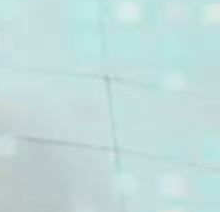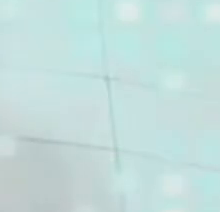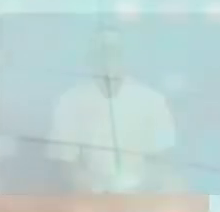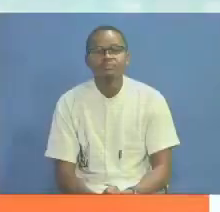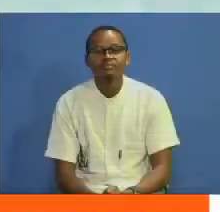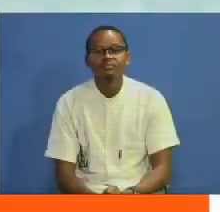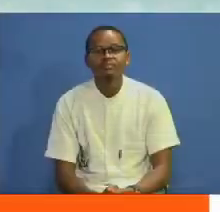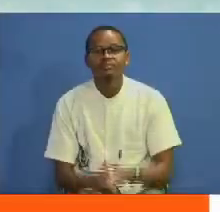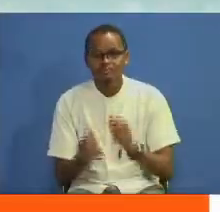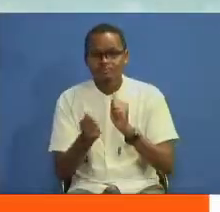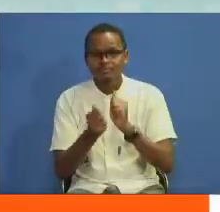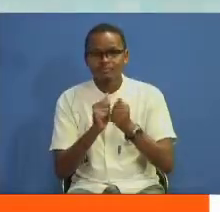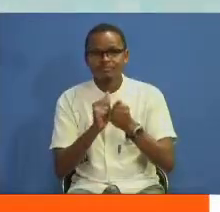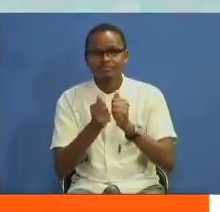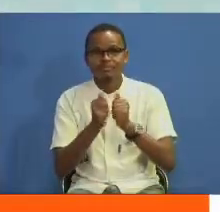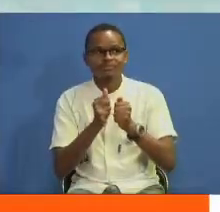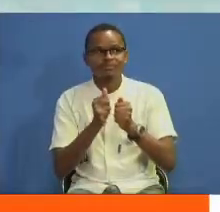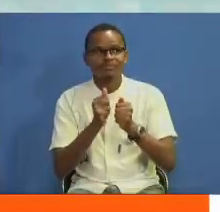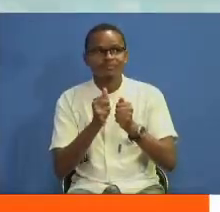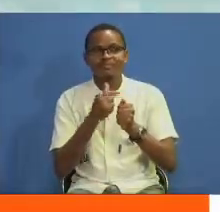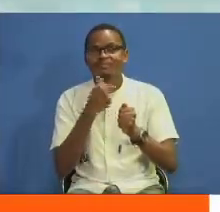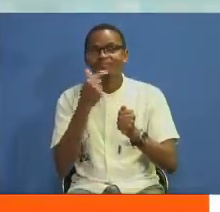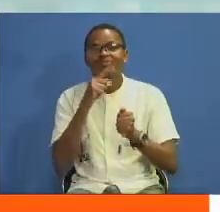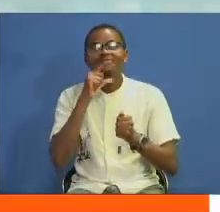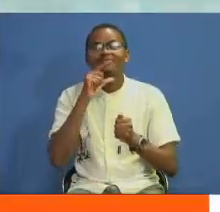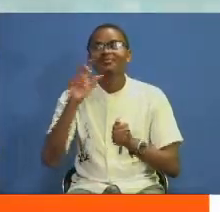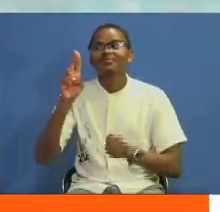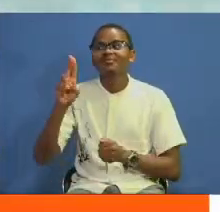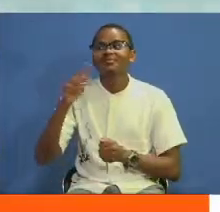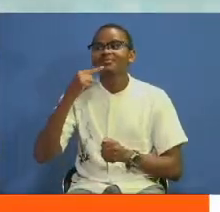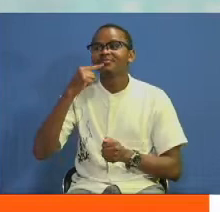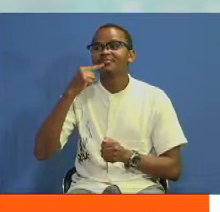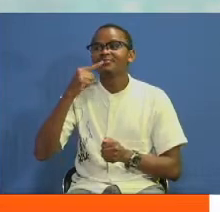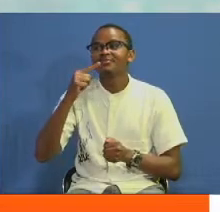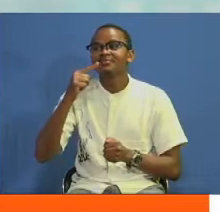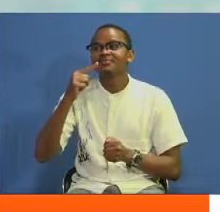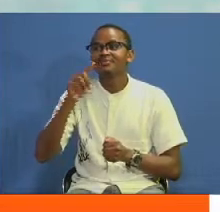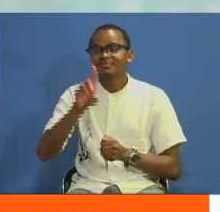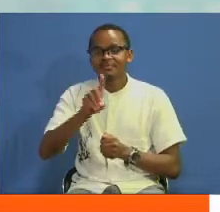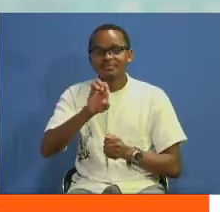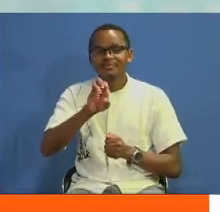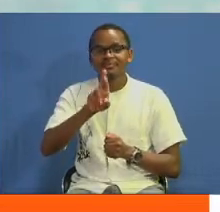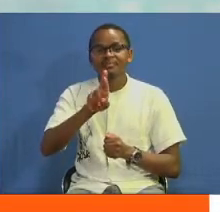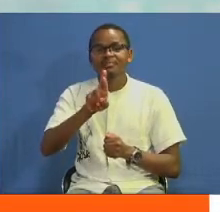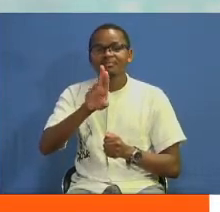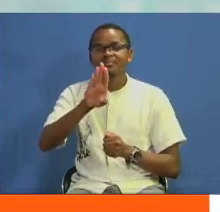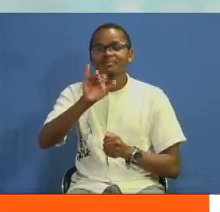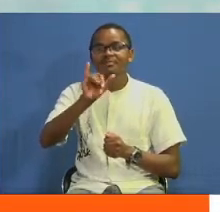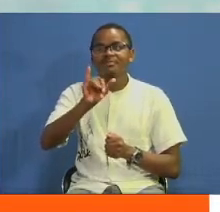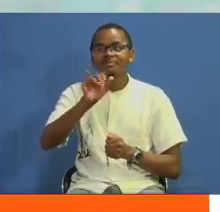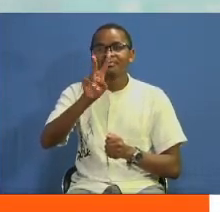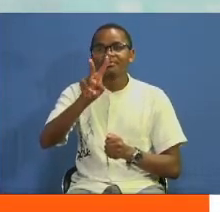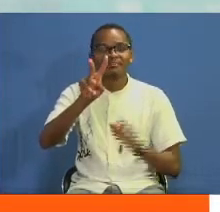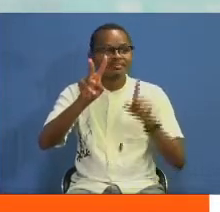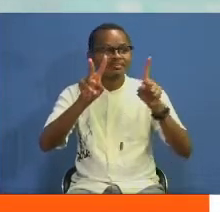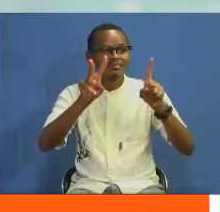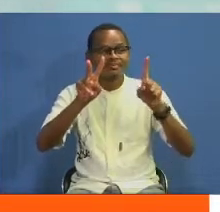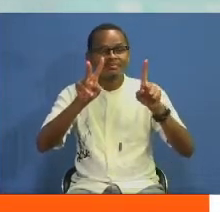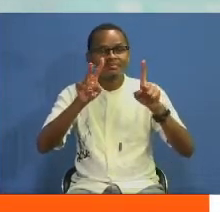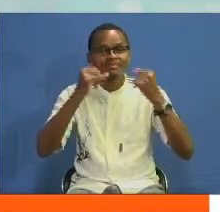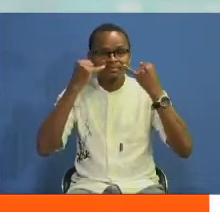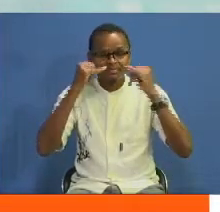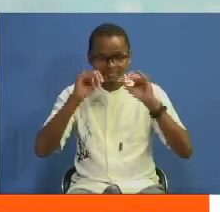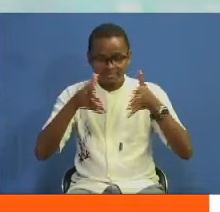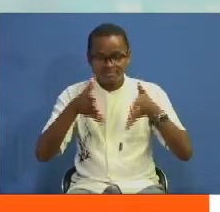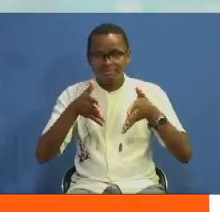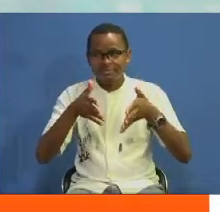Wacha mpira udunde, na ukidunda unadunda ki Manchester United. Naarifiwa kwamba imepiga Derby County mabao 2-1. Lakini tufanye taarifa ya